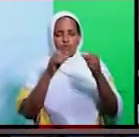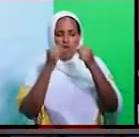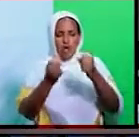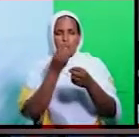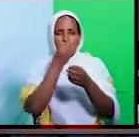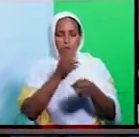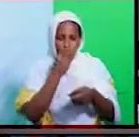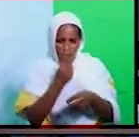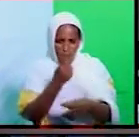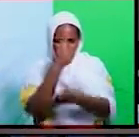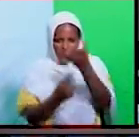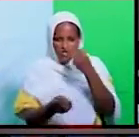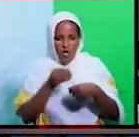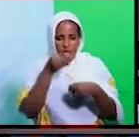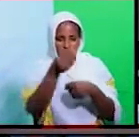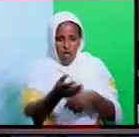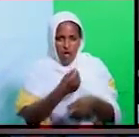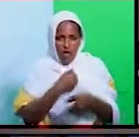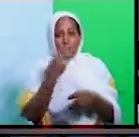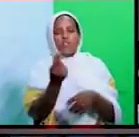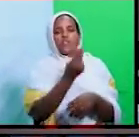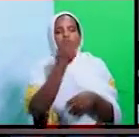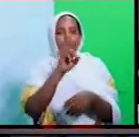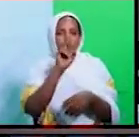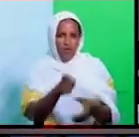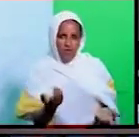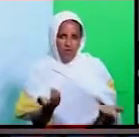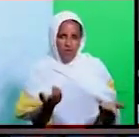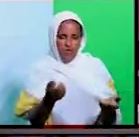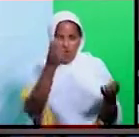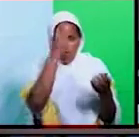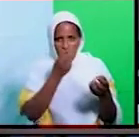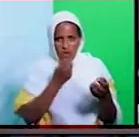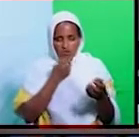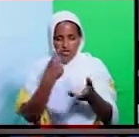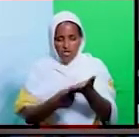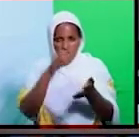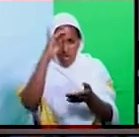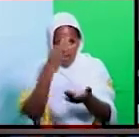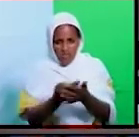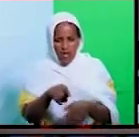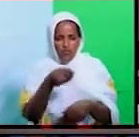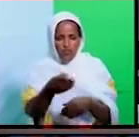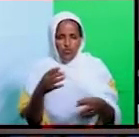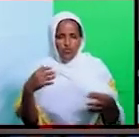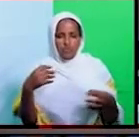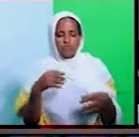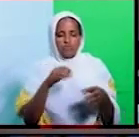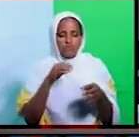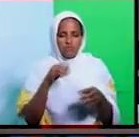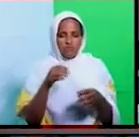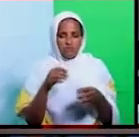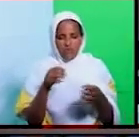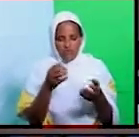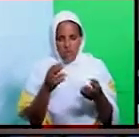ነው። በደብረ ታቦር ጌታችን ብርሃነ መለኮቱን ሲገልጽ ኤልያስ ሙሴ ወደፊት በኢየሩሳሌም ሊያደርግ